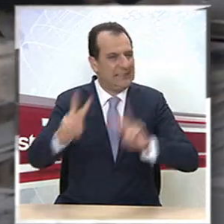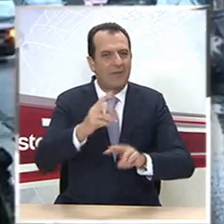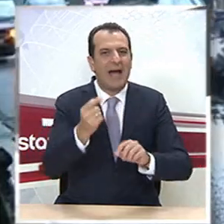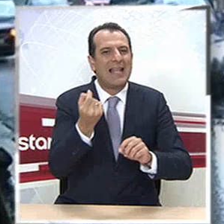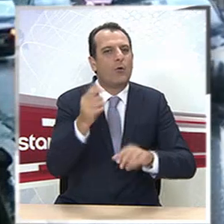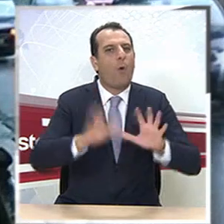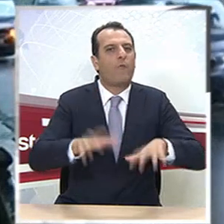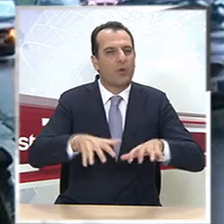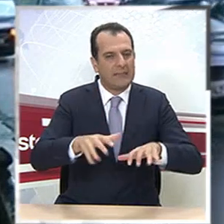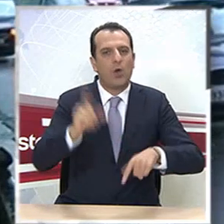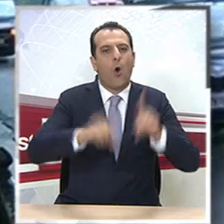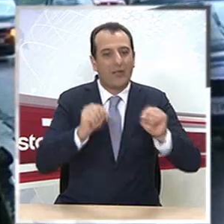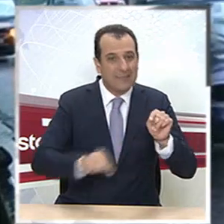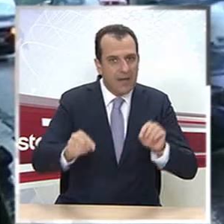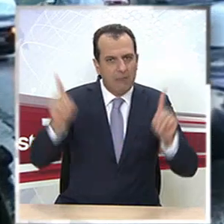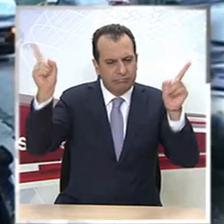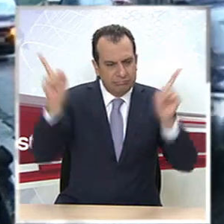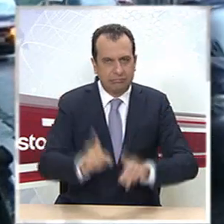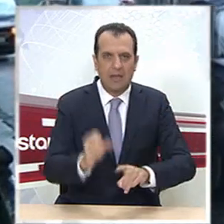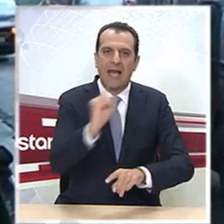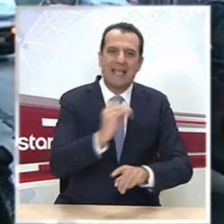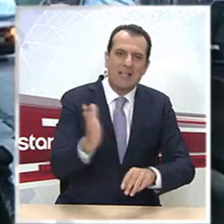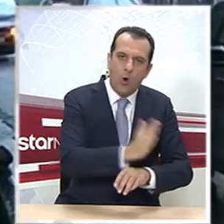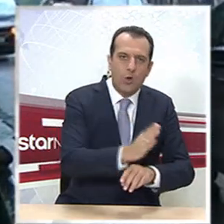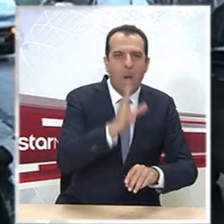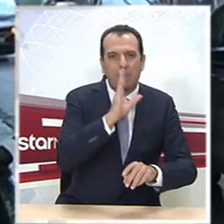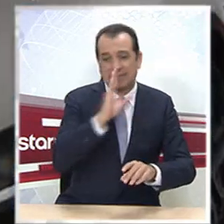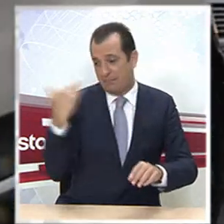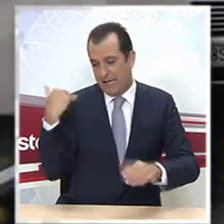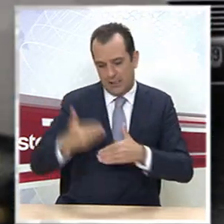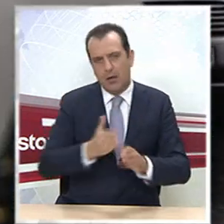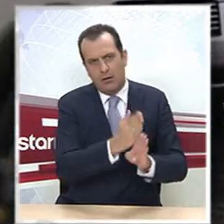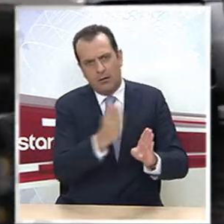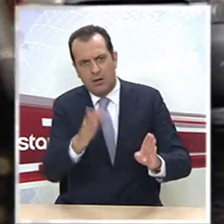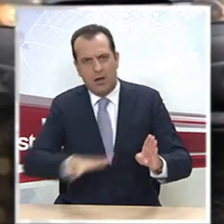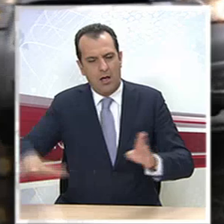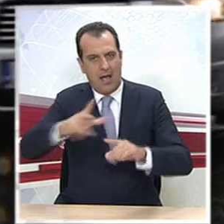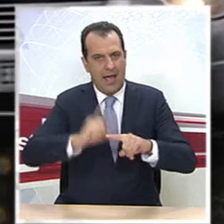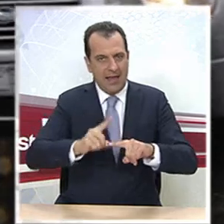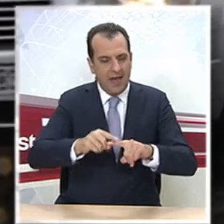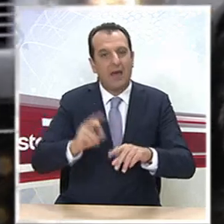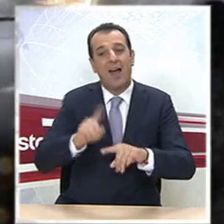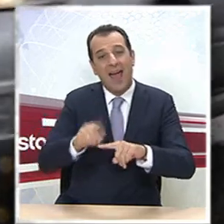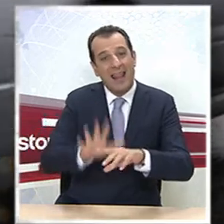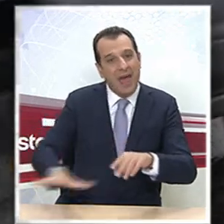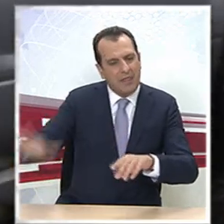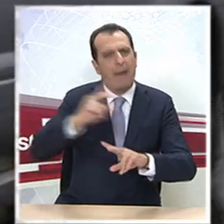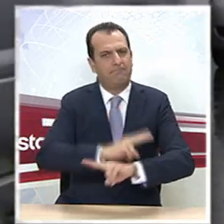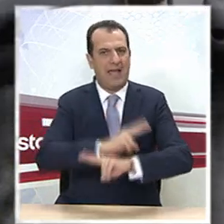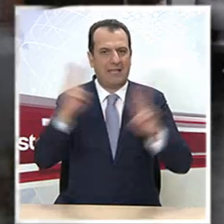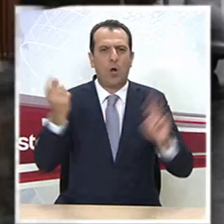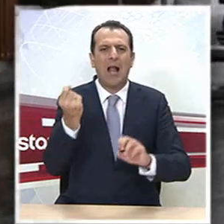τοπικές βροχές και μεμονωμένες καταιγίδες αρχικά στο Ιόνιο και από το μεσημέρι και στα επιρροτικά. Στις υπόλοιπες περιοχές ο καιρός αναμένεται γενικά αίθριος. Πρόσκαιρες